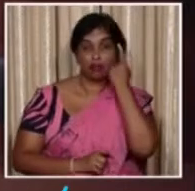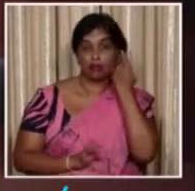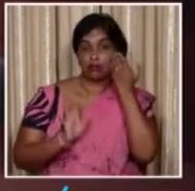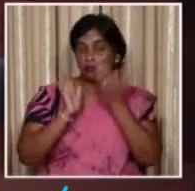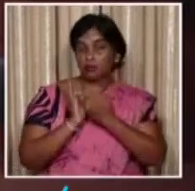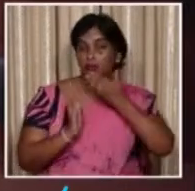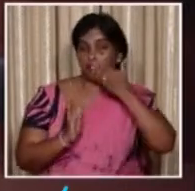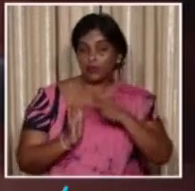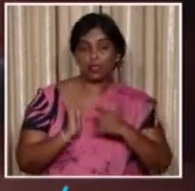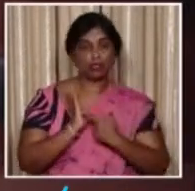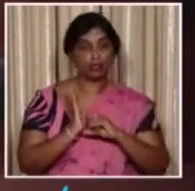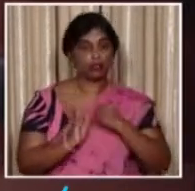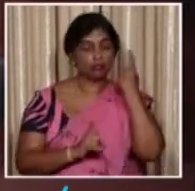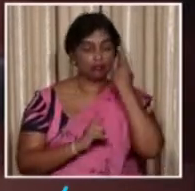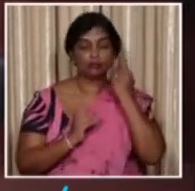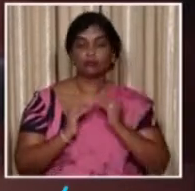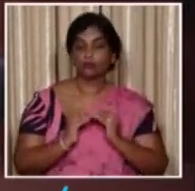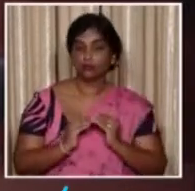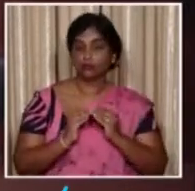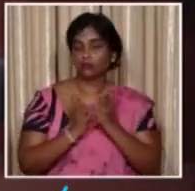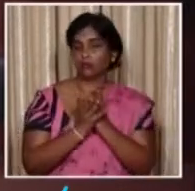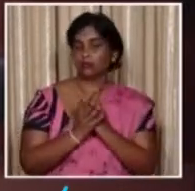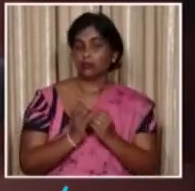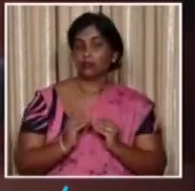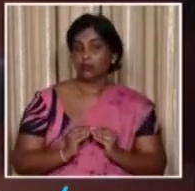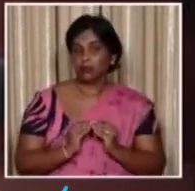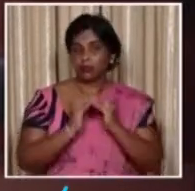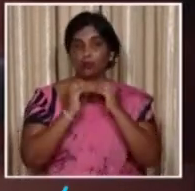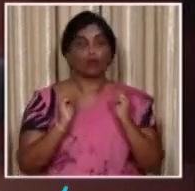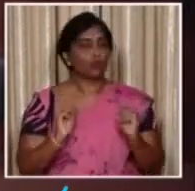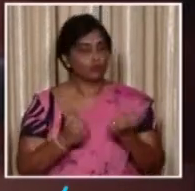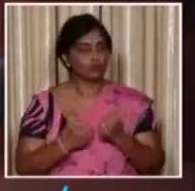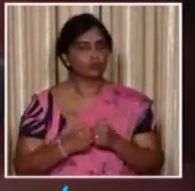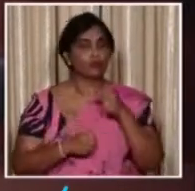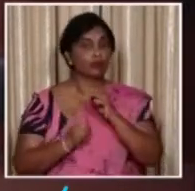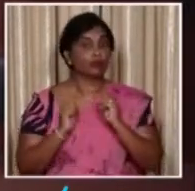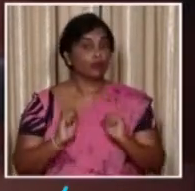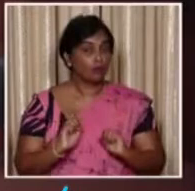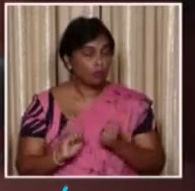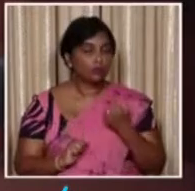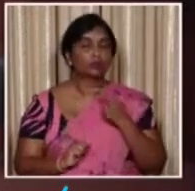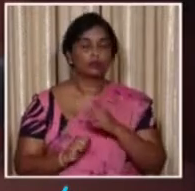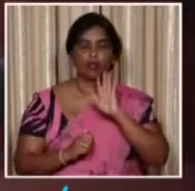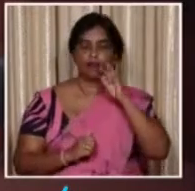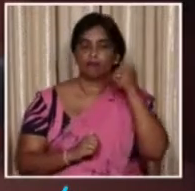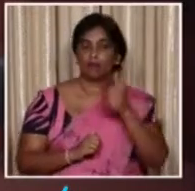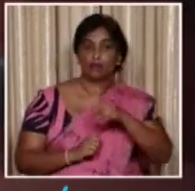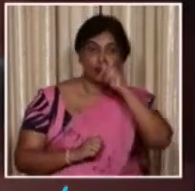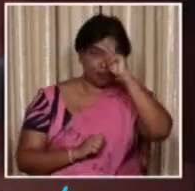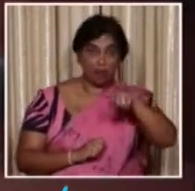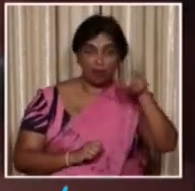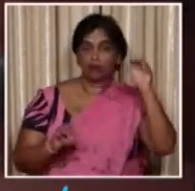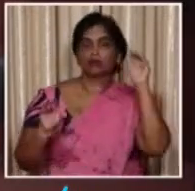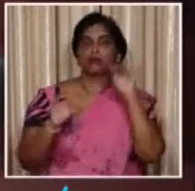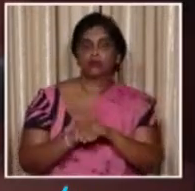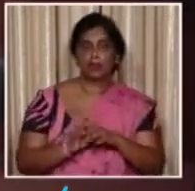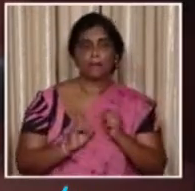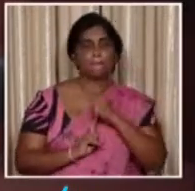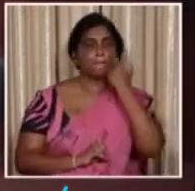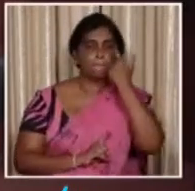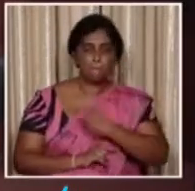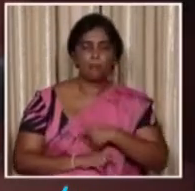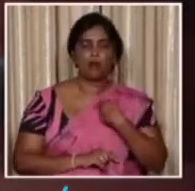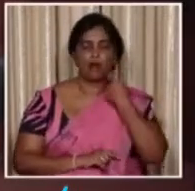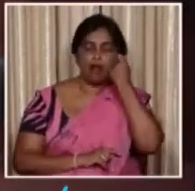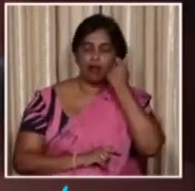දක්ෂතාවයේ හැකියාව තාක්ෂණ දුබලතා විවත් කරලා ගොඩෙන් හදන ප්‍රයත්නය ඒ ප්‍රයත්නයට ඉතා වැදගත් මහතුරු දෙමීතු තිබුණා මගේ පෞද්ගලික යෝජනාවක්